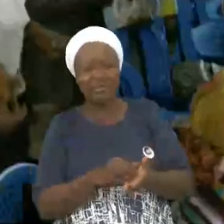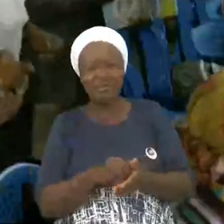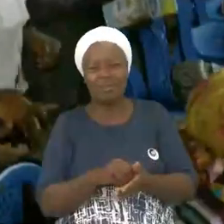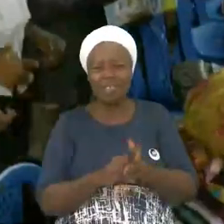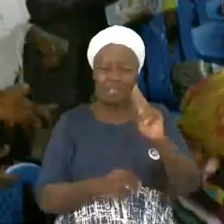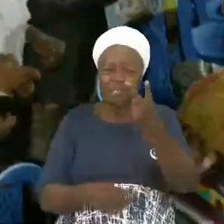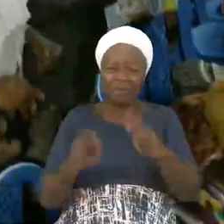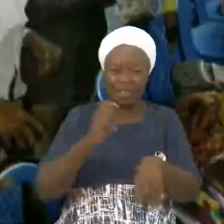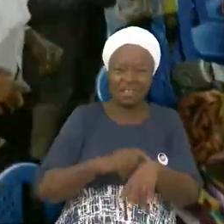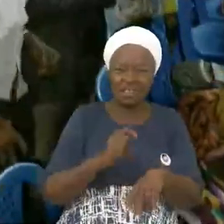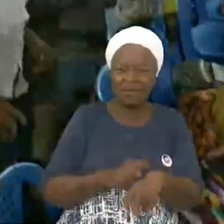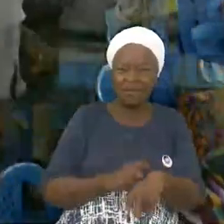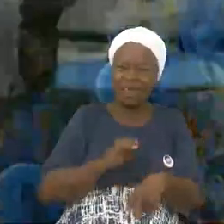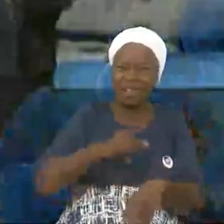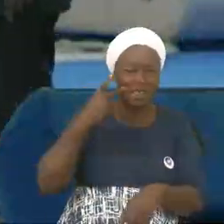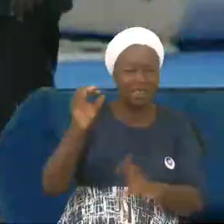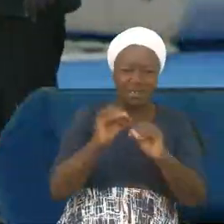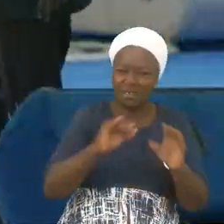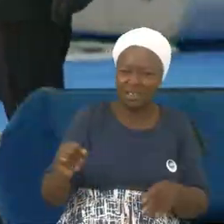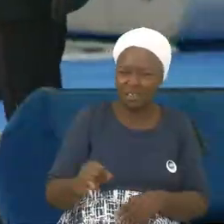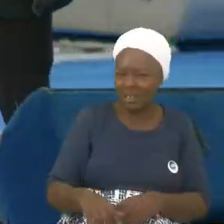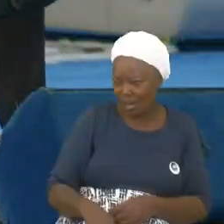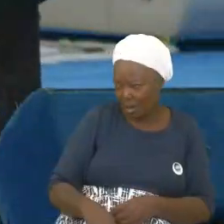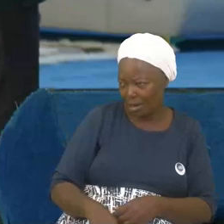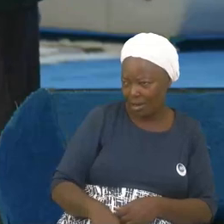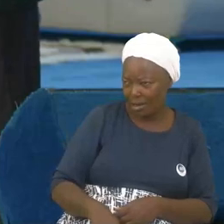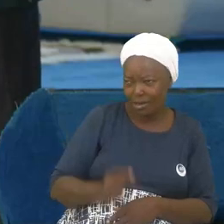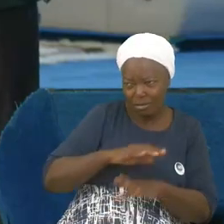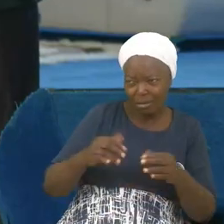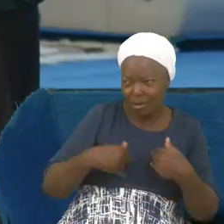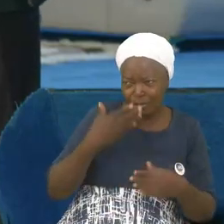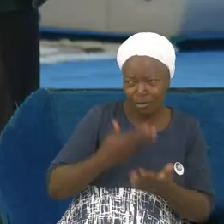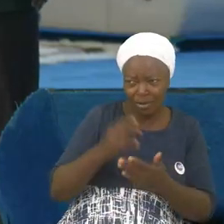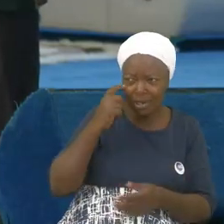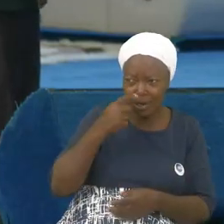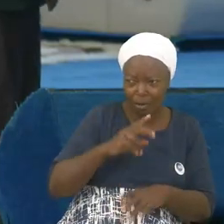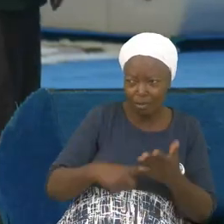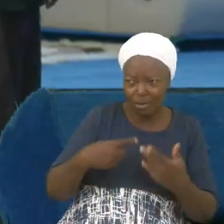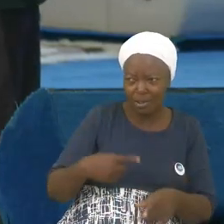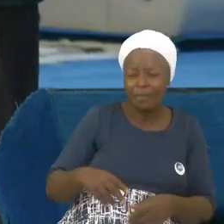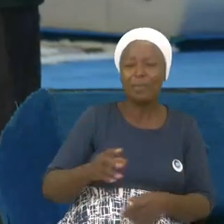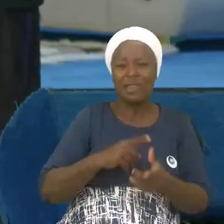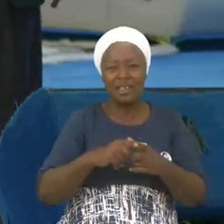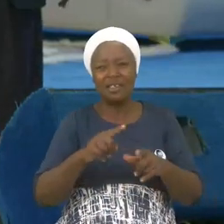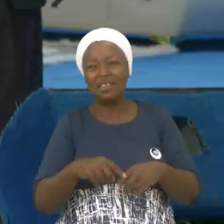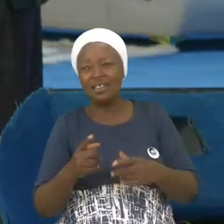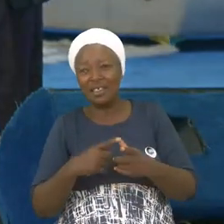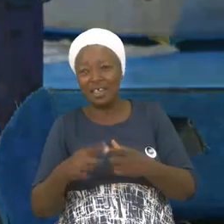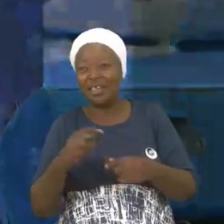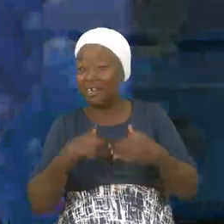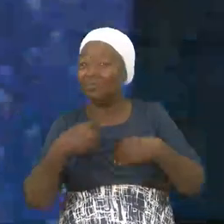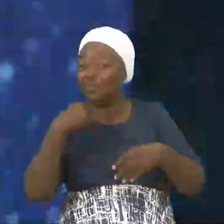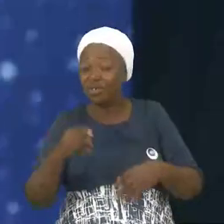chose. Retourne et regarde la deuxième fois. Je ne vois rien. Quel type d'œil